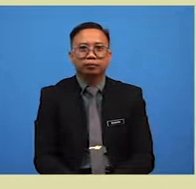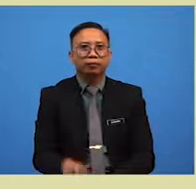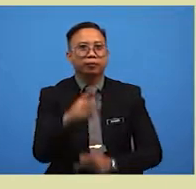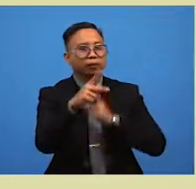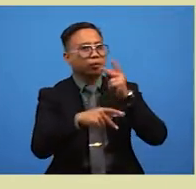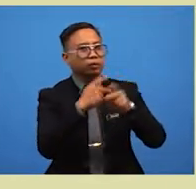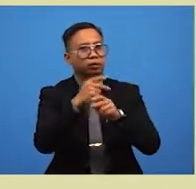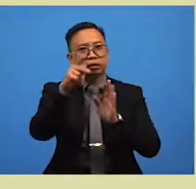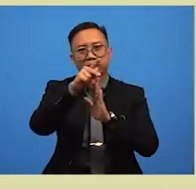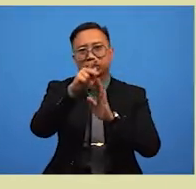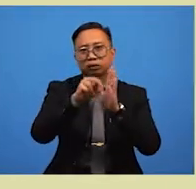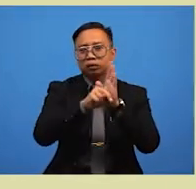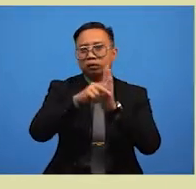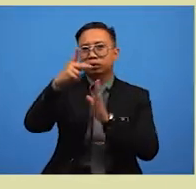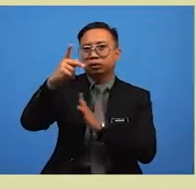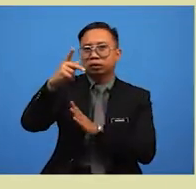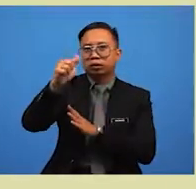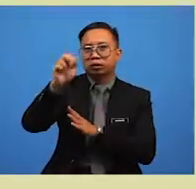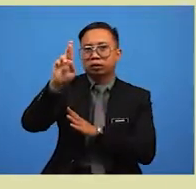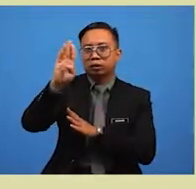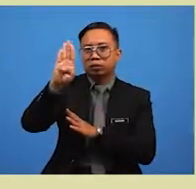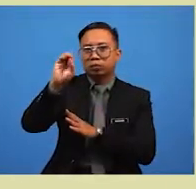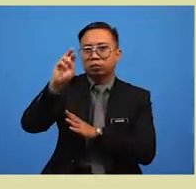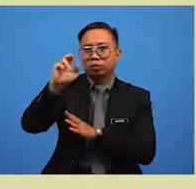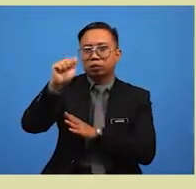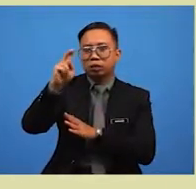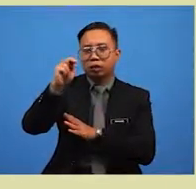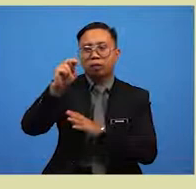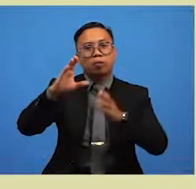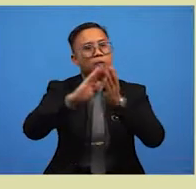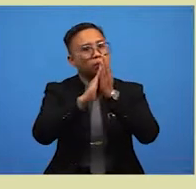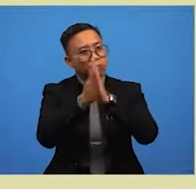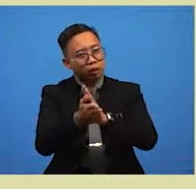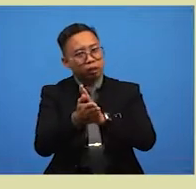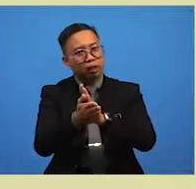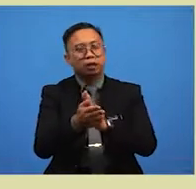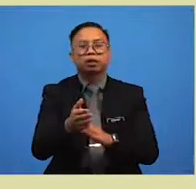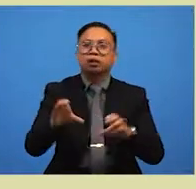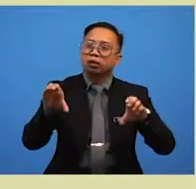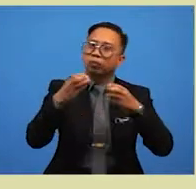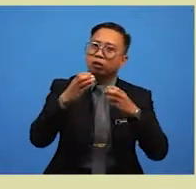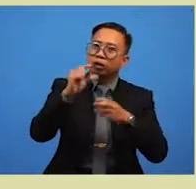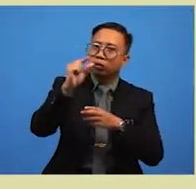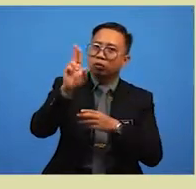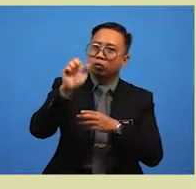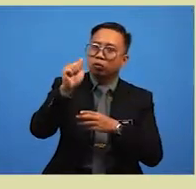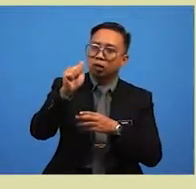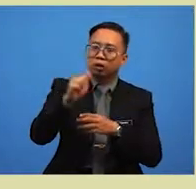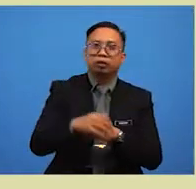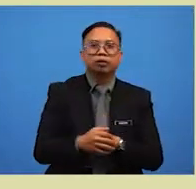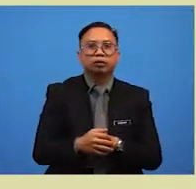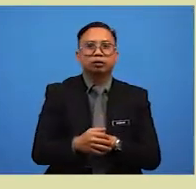Proses pengkarbonan membentuk Gua Batu Kapur. Jadi, proses luluh hawa kimia yang kedua adalah